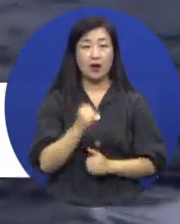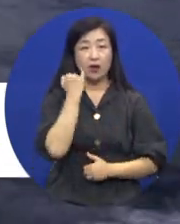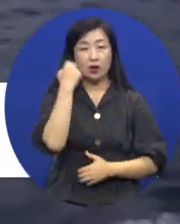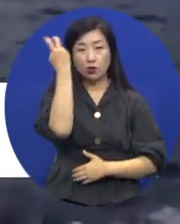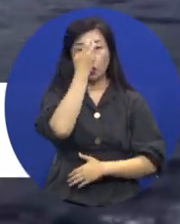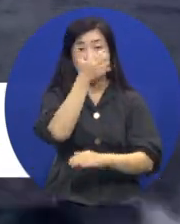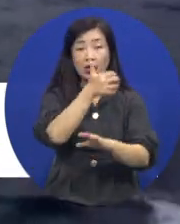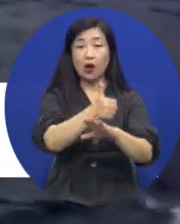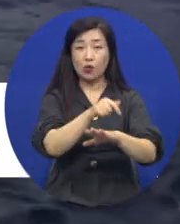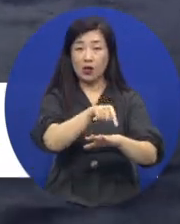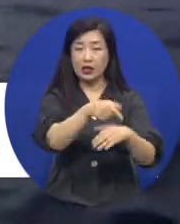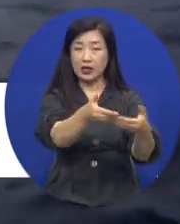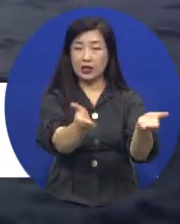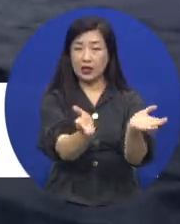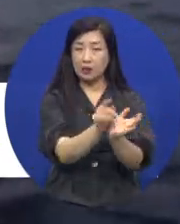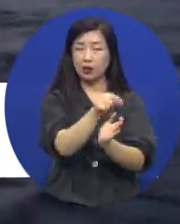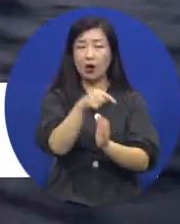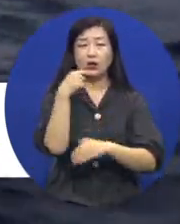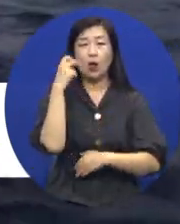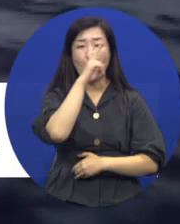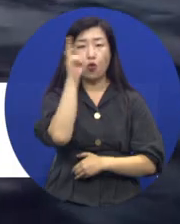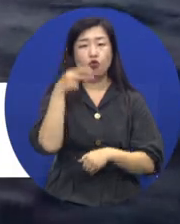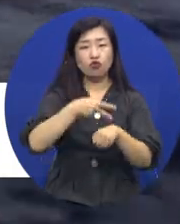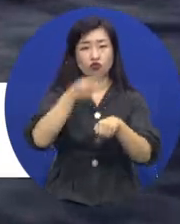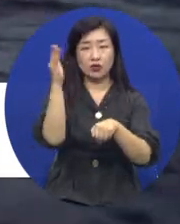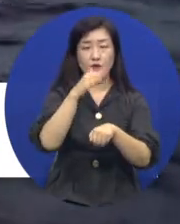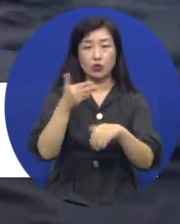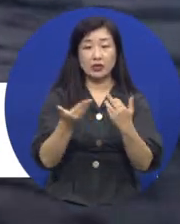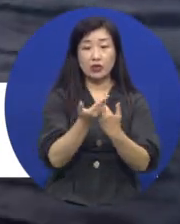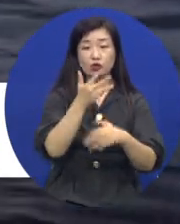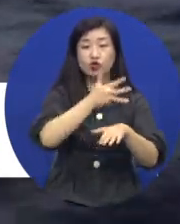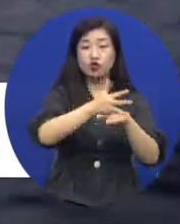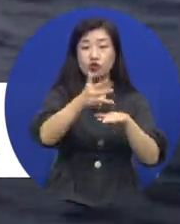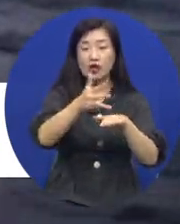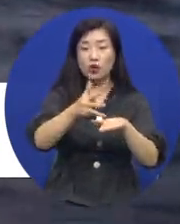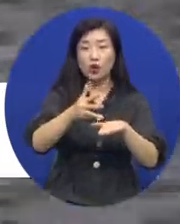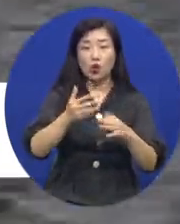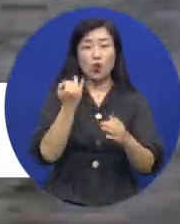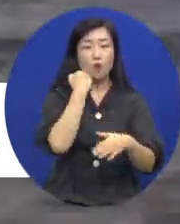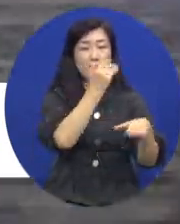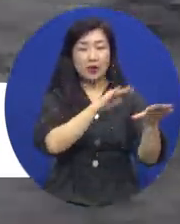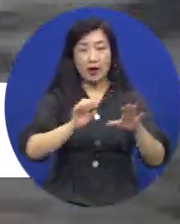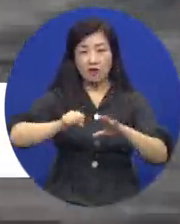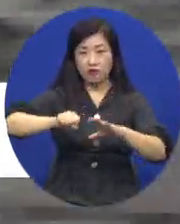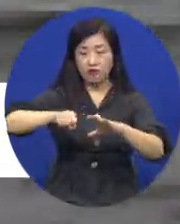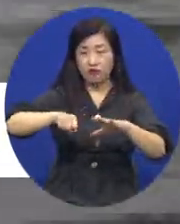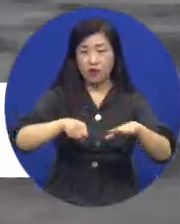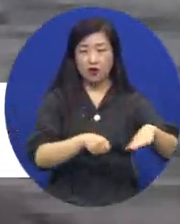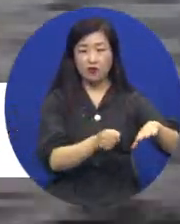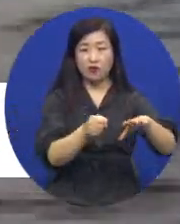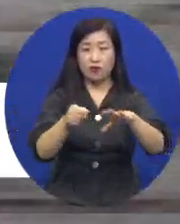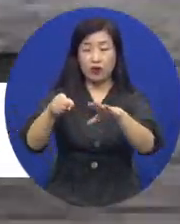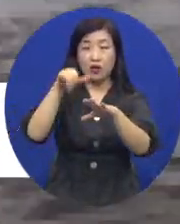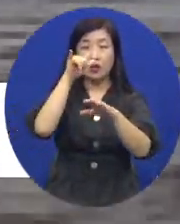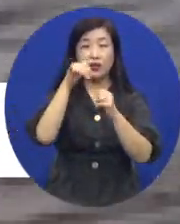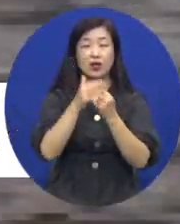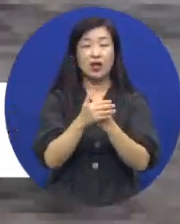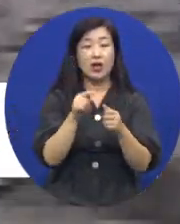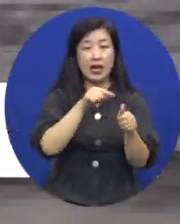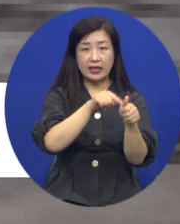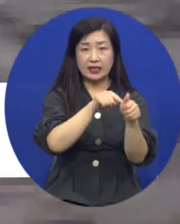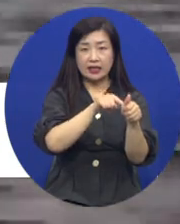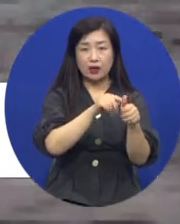조사 결과 이들은 어제 오후 2시쯤 제주 추다도에서 수상 오토바이를 타고 해남을 향해 출항했으며